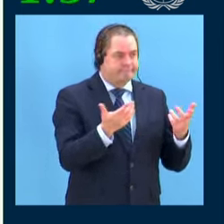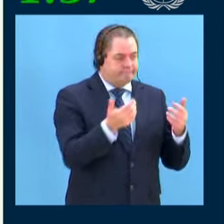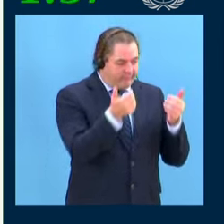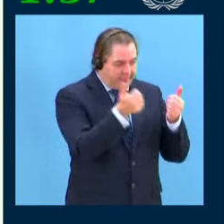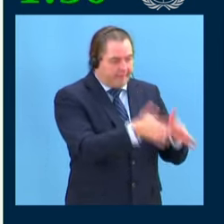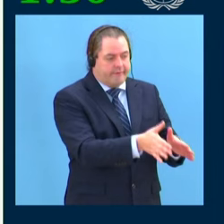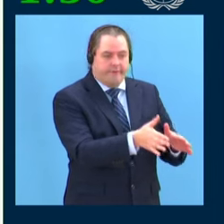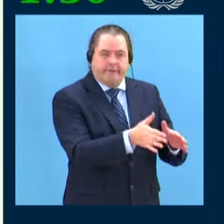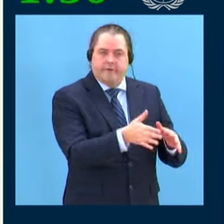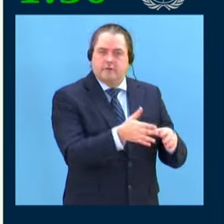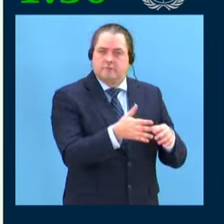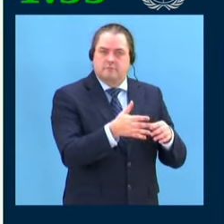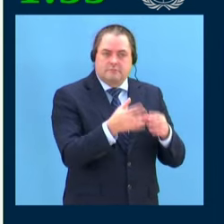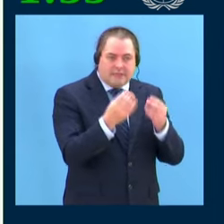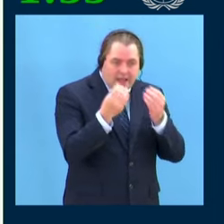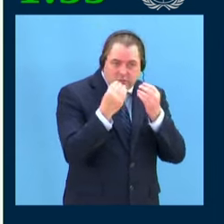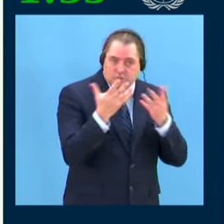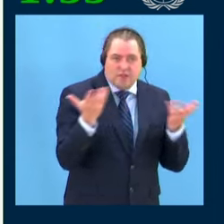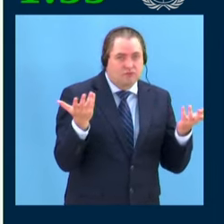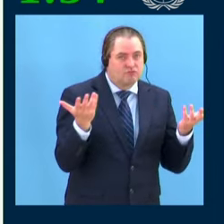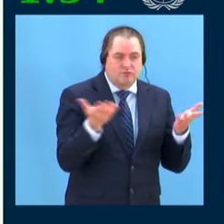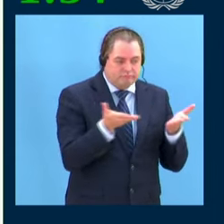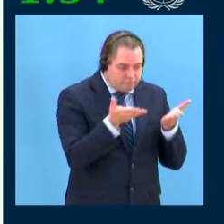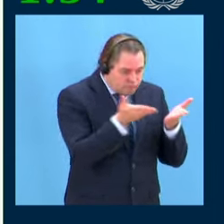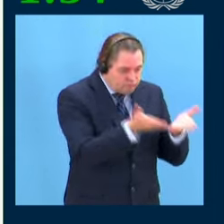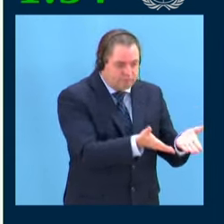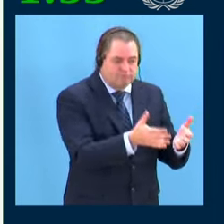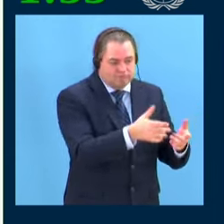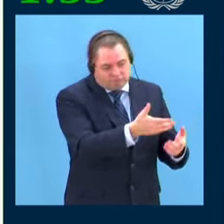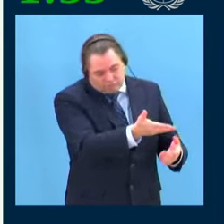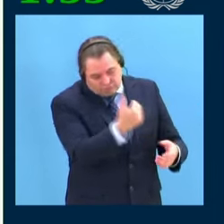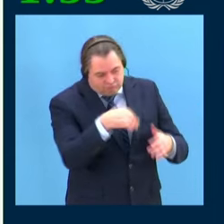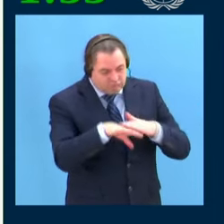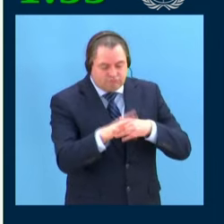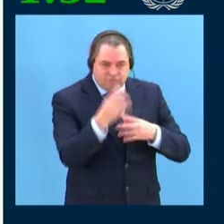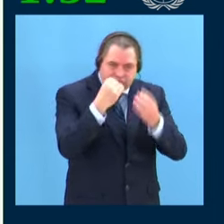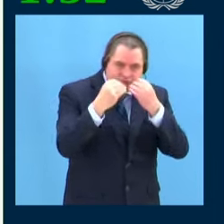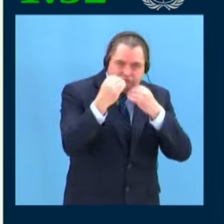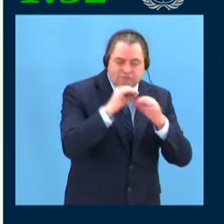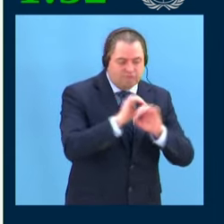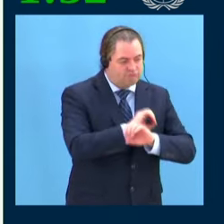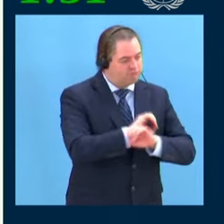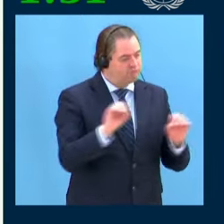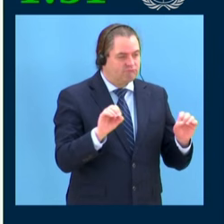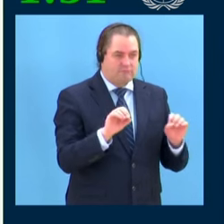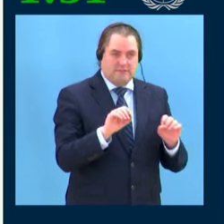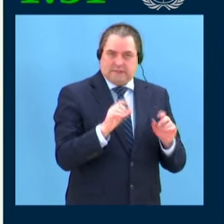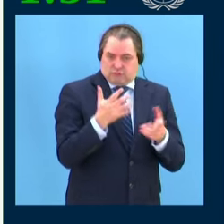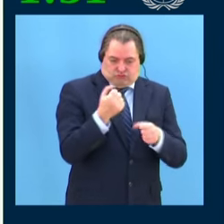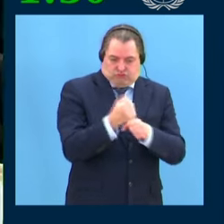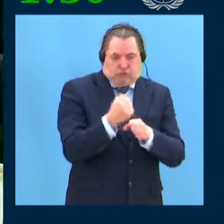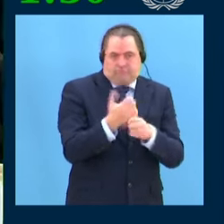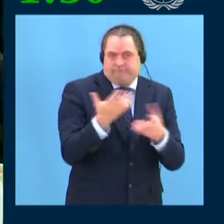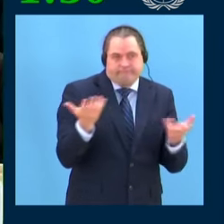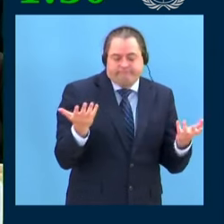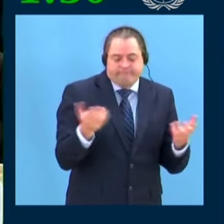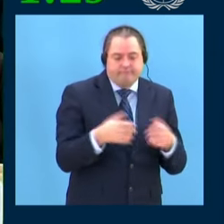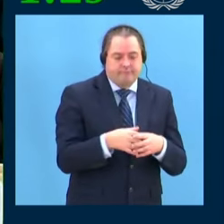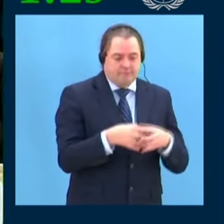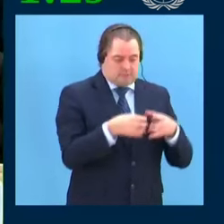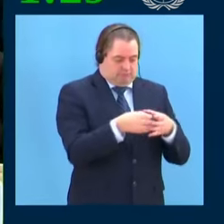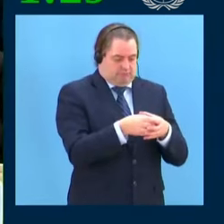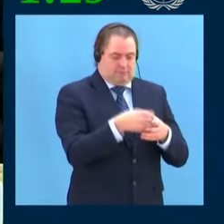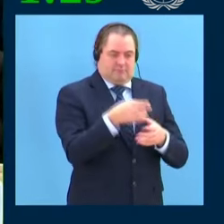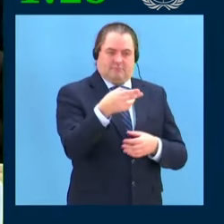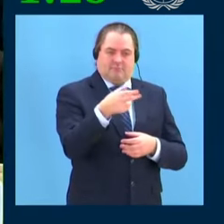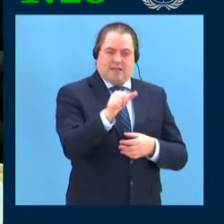leur permettent de s'insérer sur le marché du travail. Les haratines qui souhaitent entreprendre ne bénéficient pas des crédits auprès